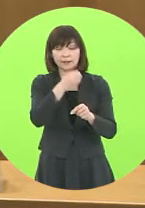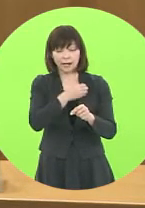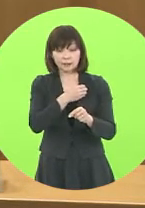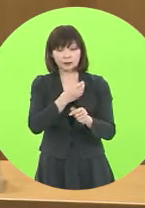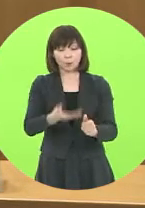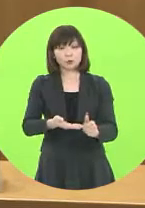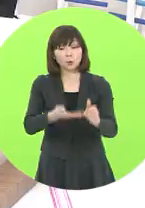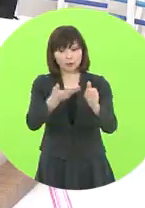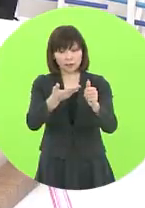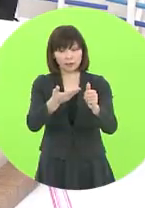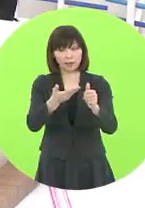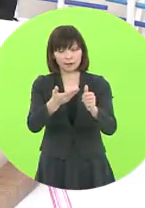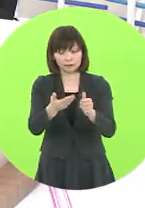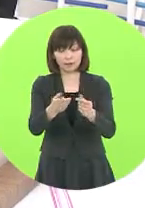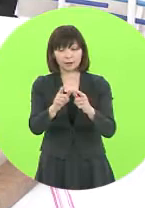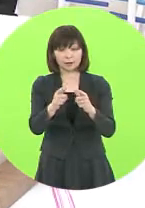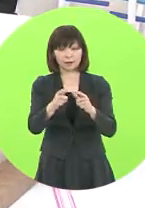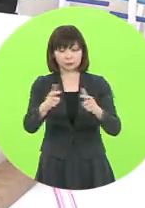てまいります。